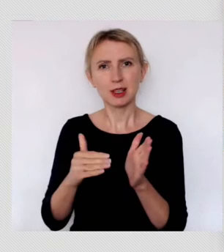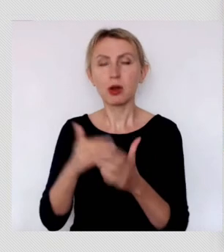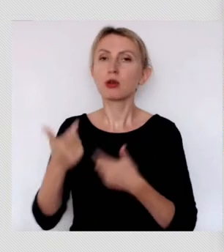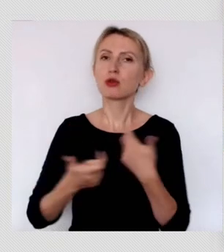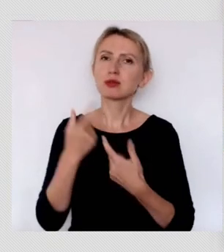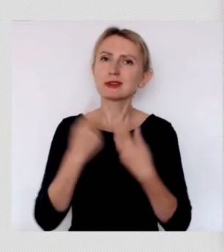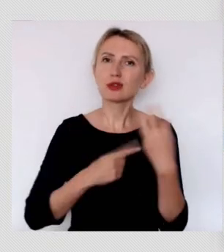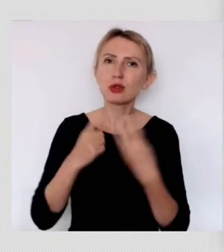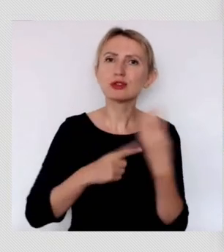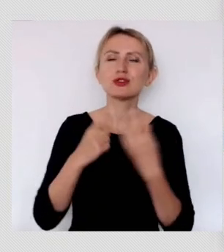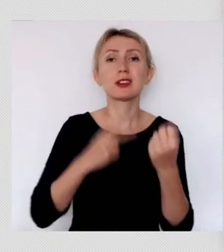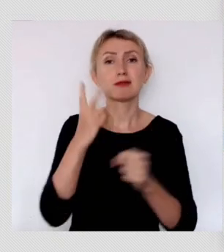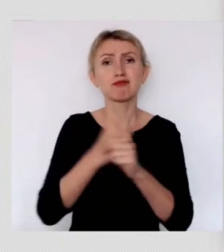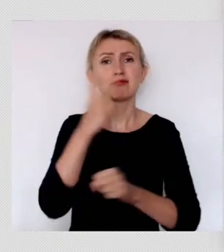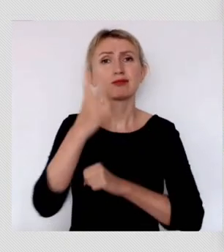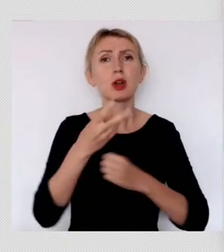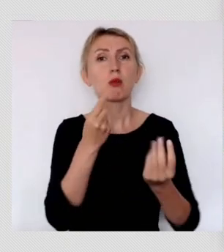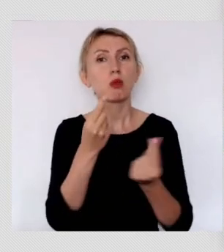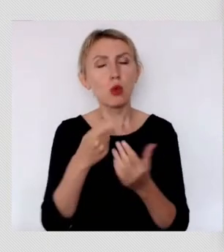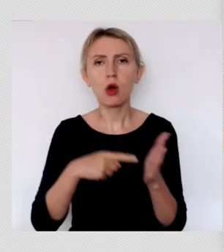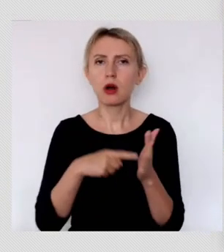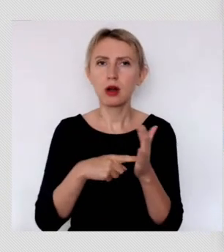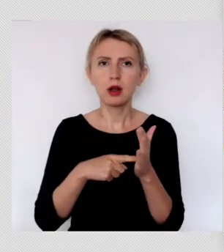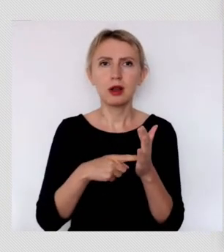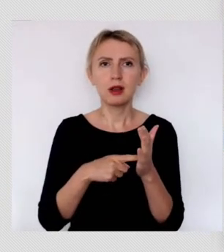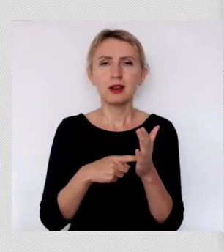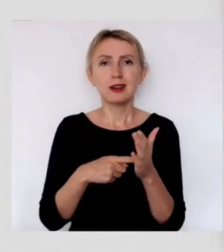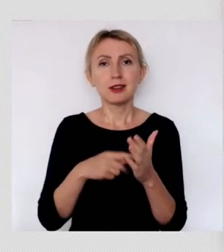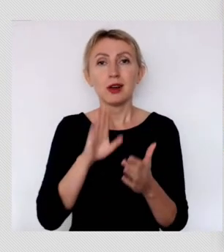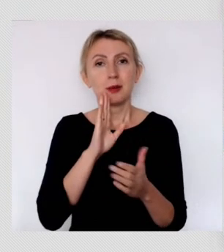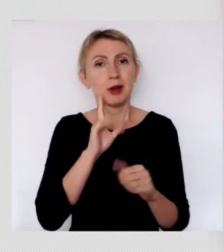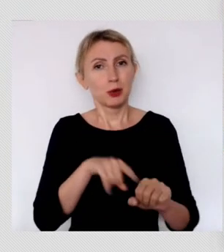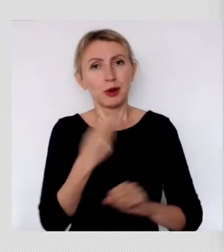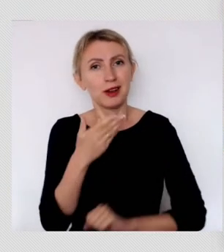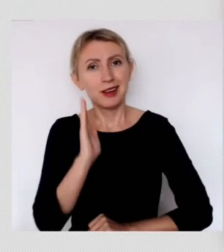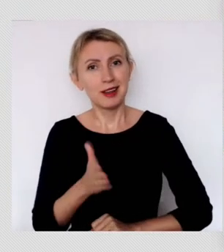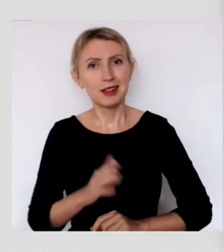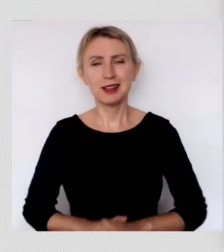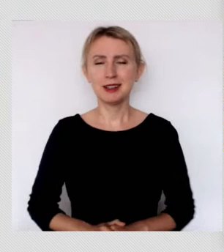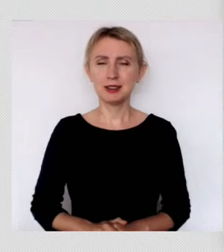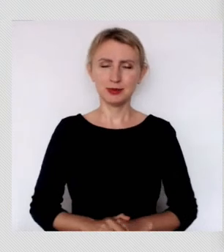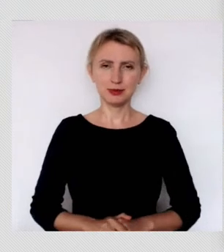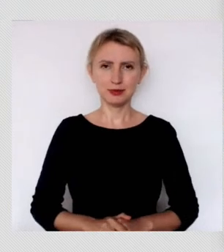rozliczanie za przekroczenie budżetu to chyba nam długo nie grozi.